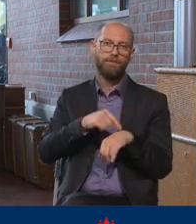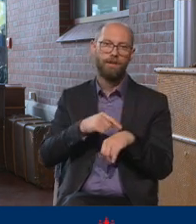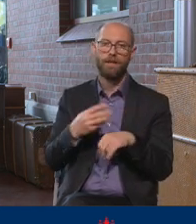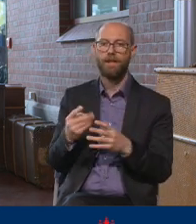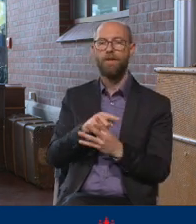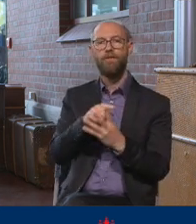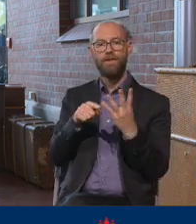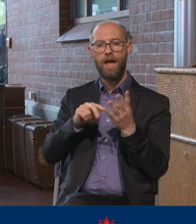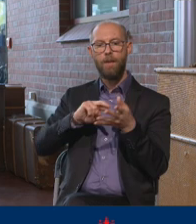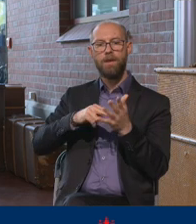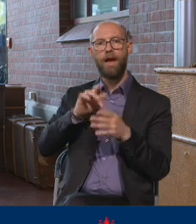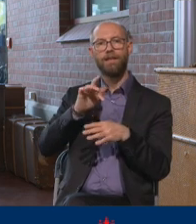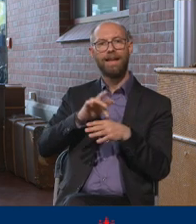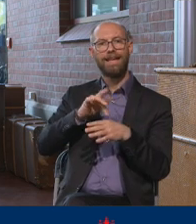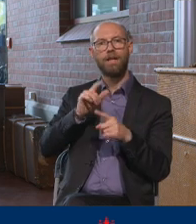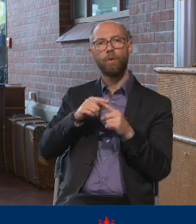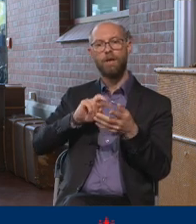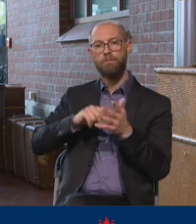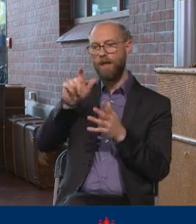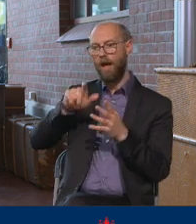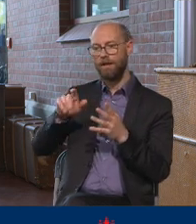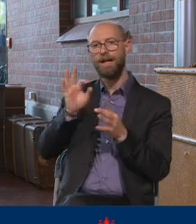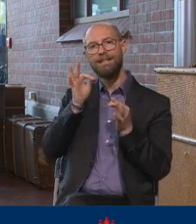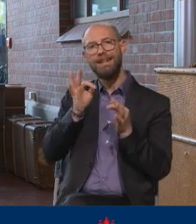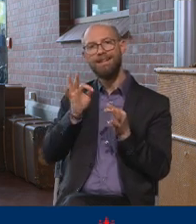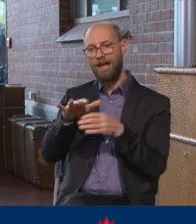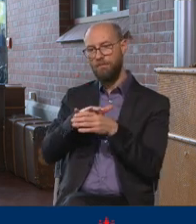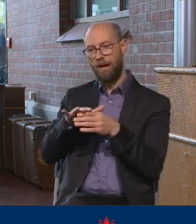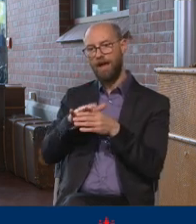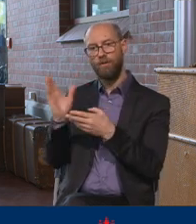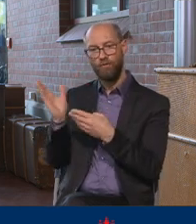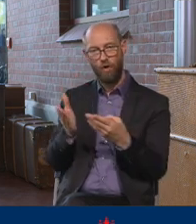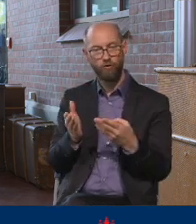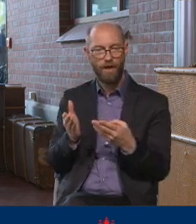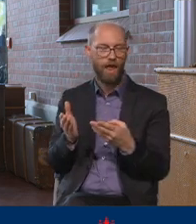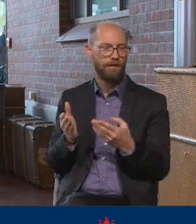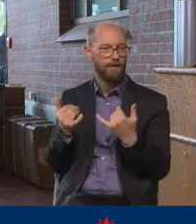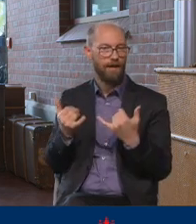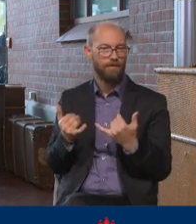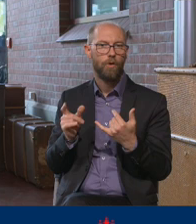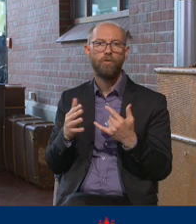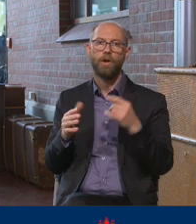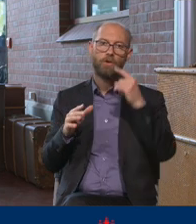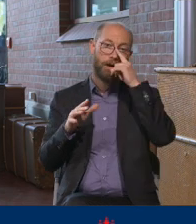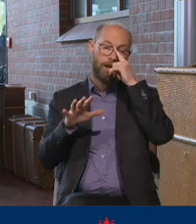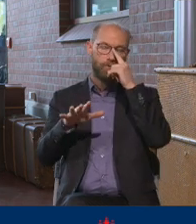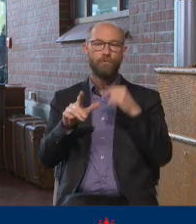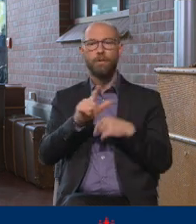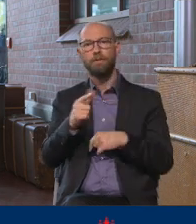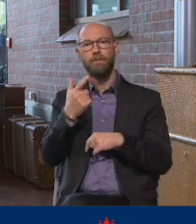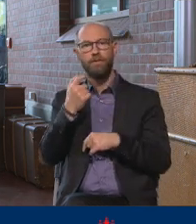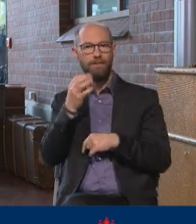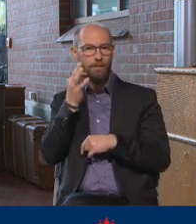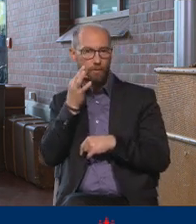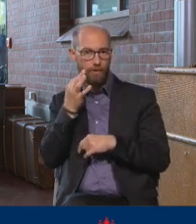die ihnen jeweils ihre teilbereiche entsprechend vorstellen werden das wird jetzt noch mal eine viertelstunde 20 minuten in